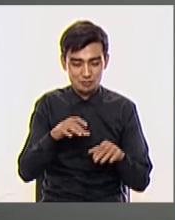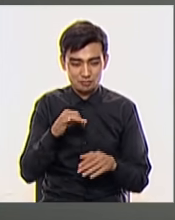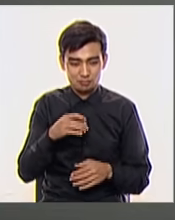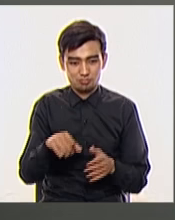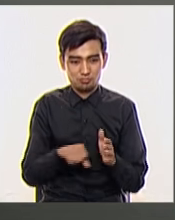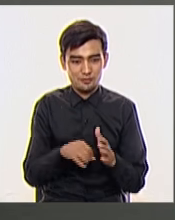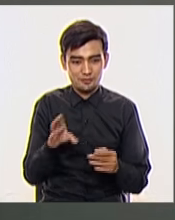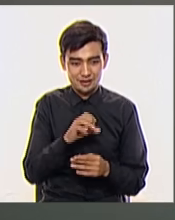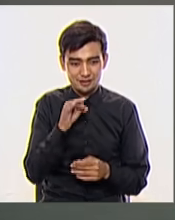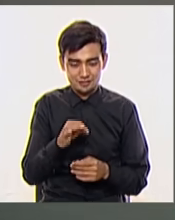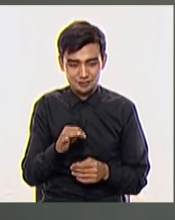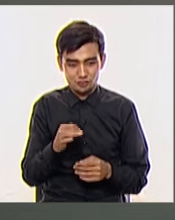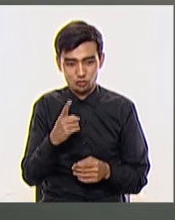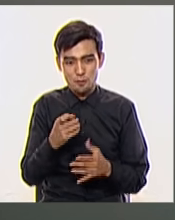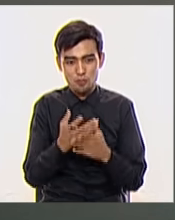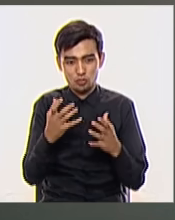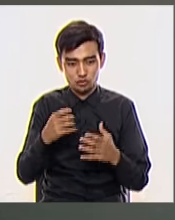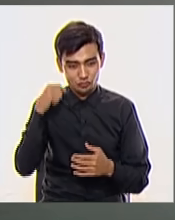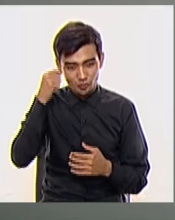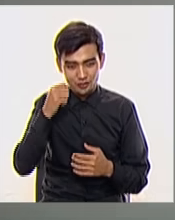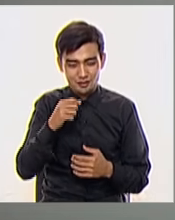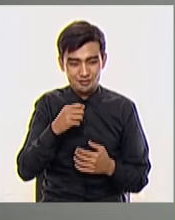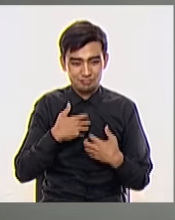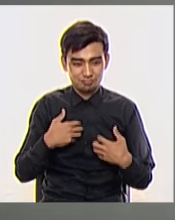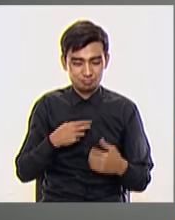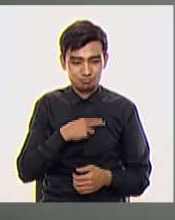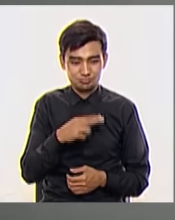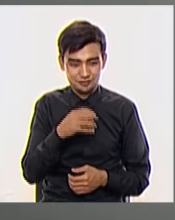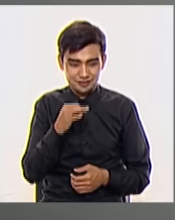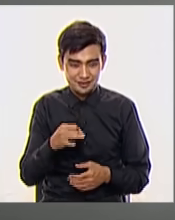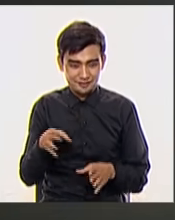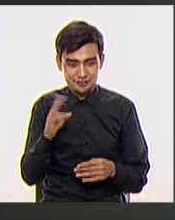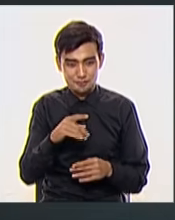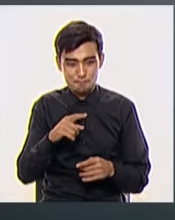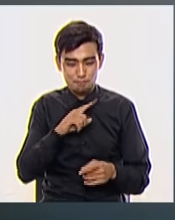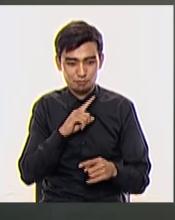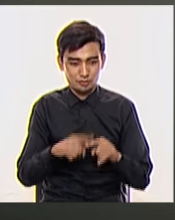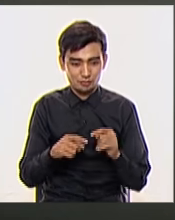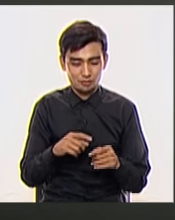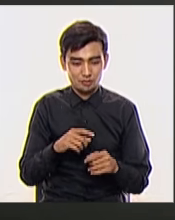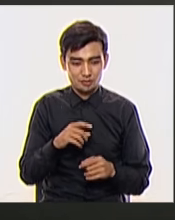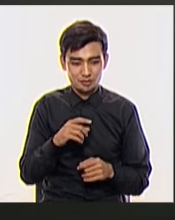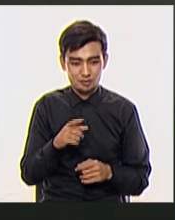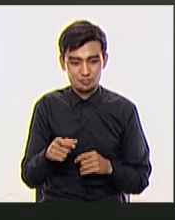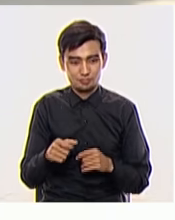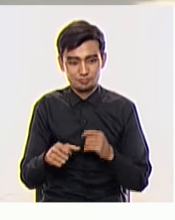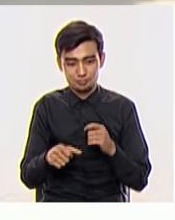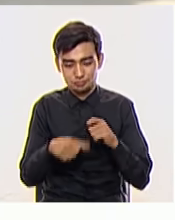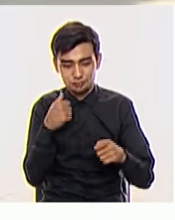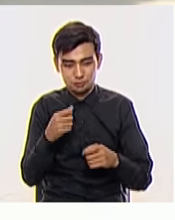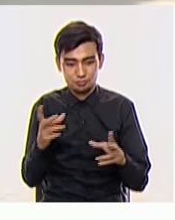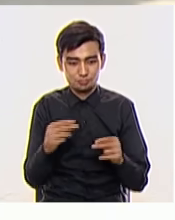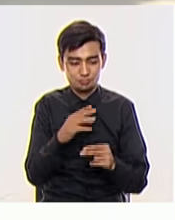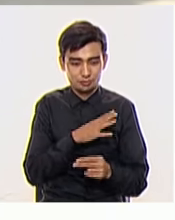мекенде ерте қырқылған 100-ге жуық қой ешкінің өлгенін айтады. Тұрғындар жауыннан кейін сеспей қатқан малдардың кейбірін бауыздап үлгерген. Жайылып